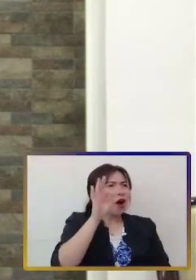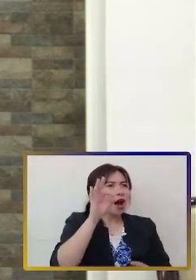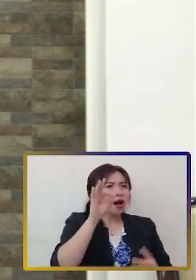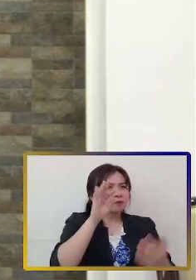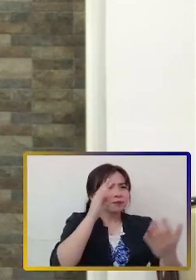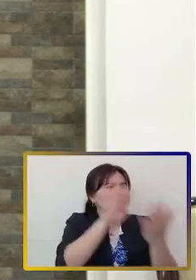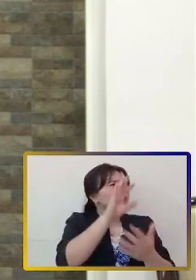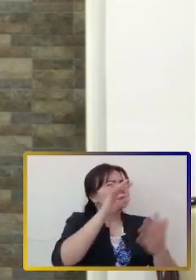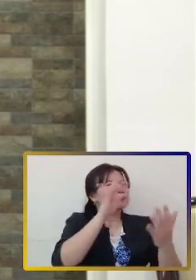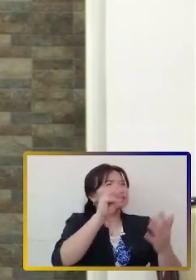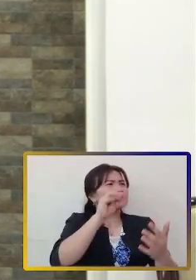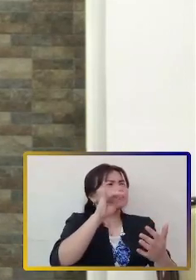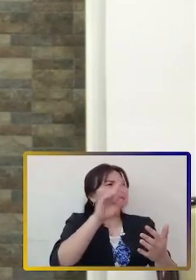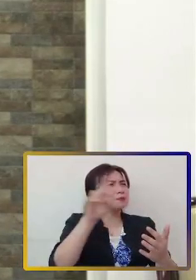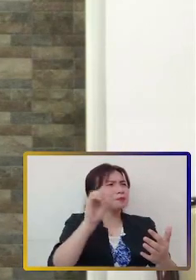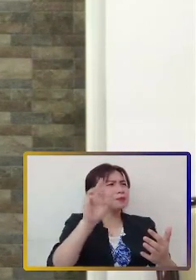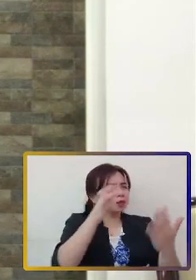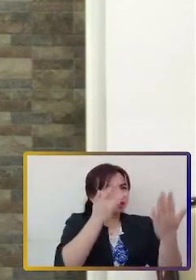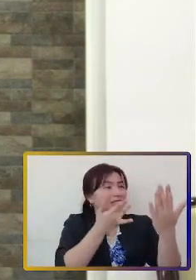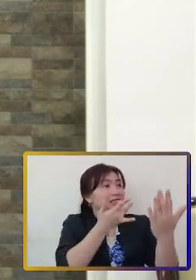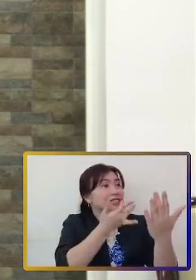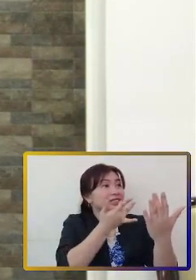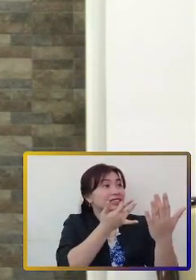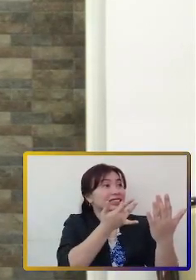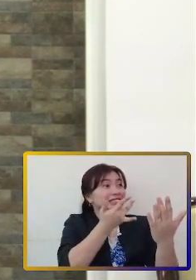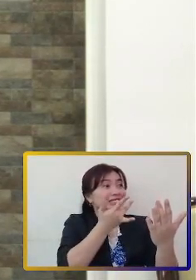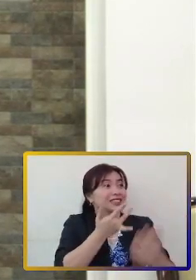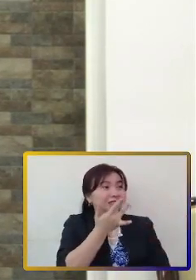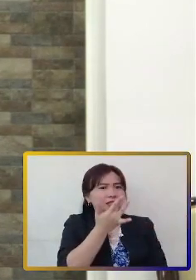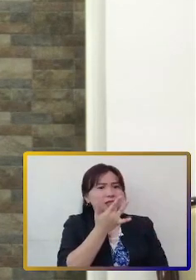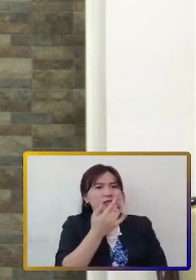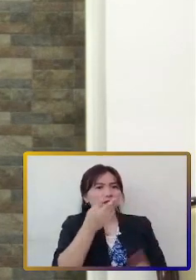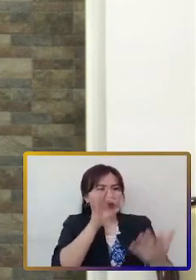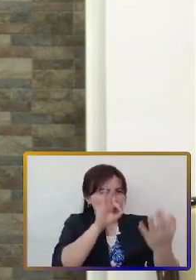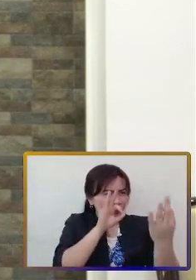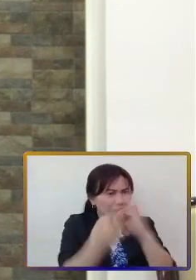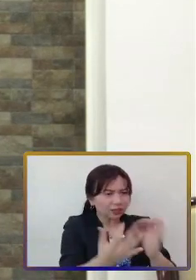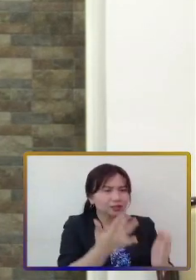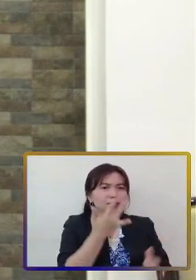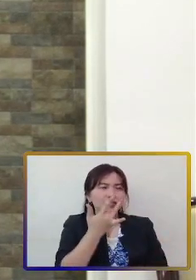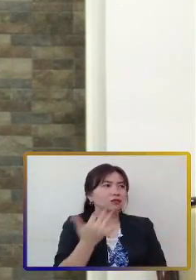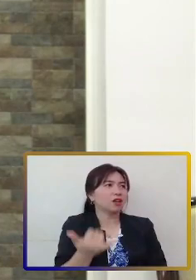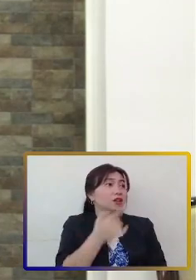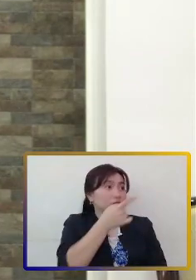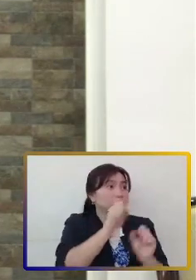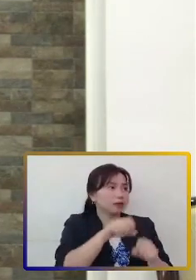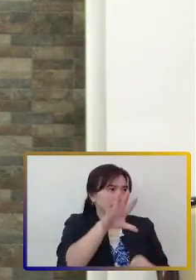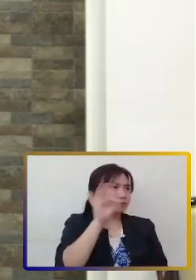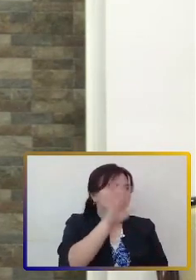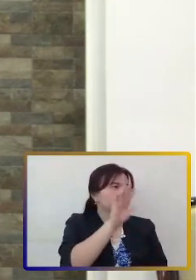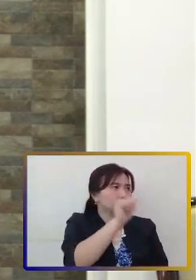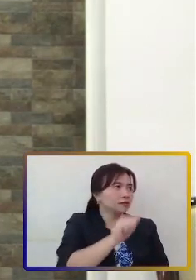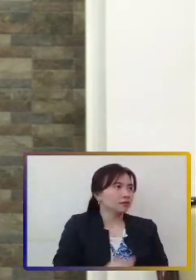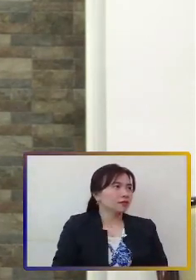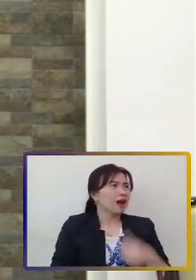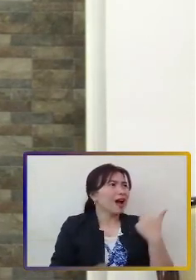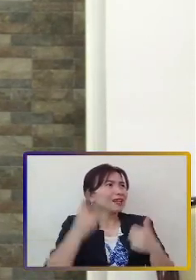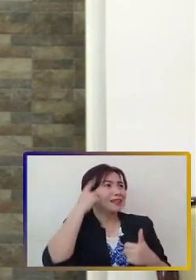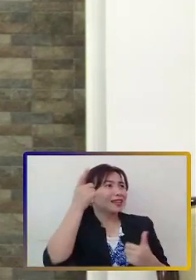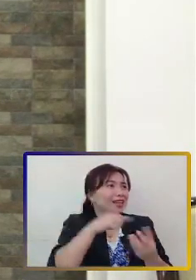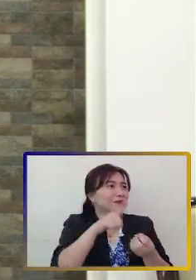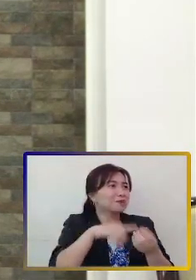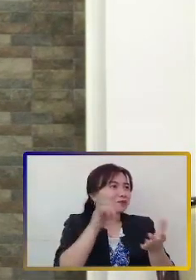only the truth will give you Freedom from down gusto niyo ng mabuhay na walang pagdududa